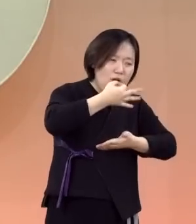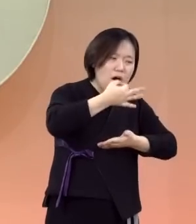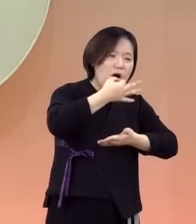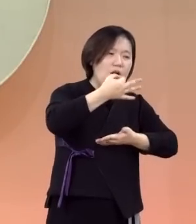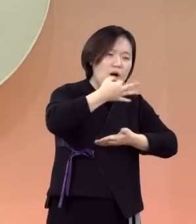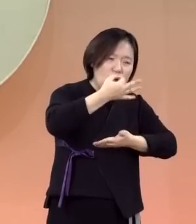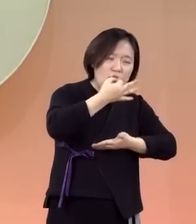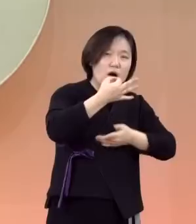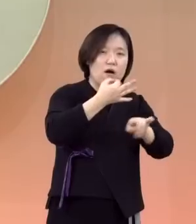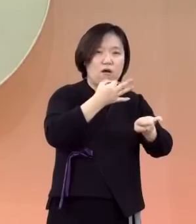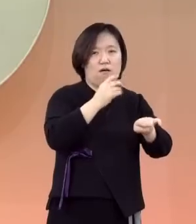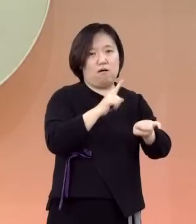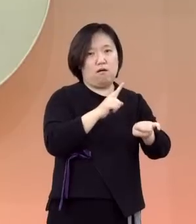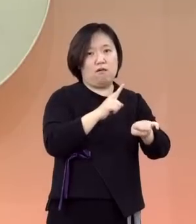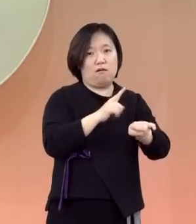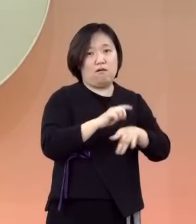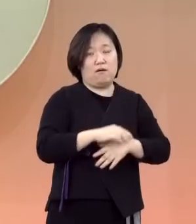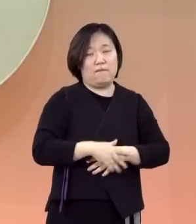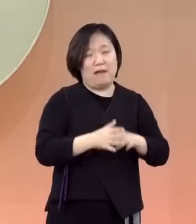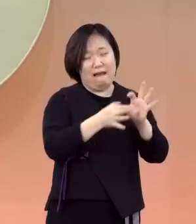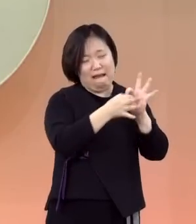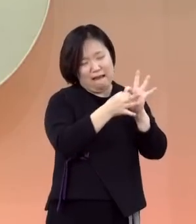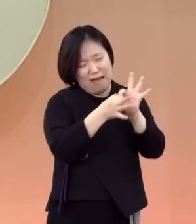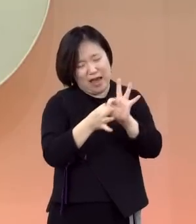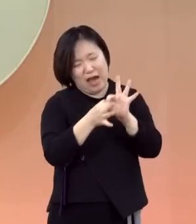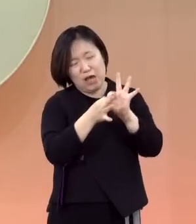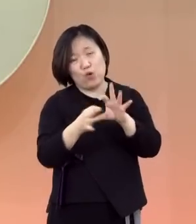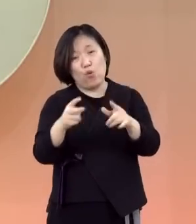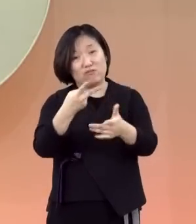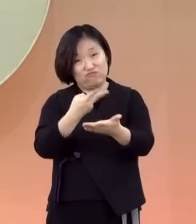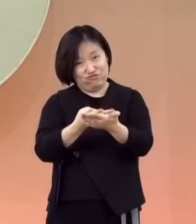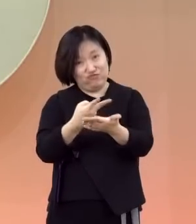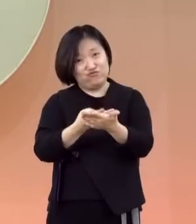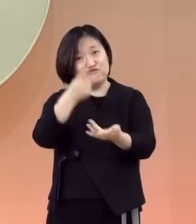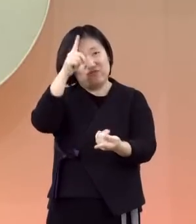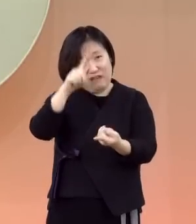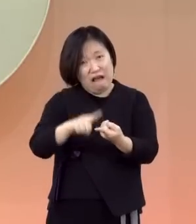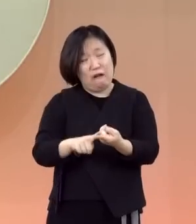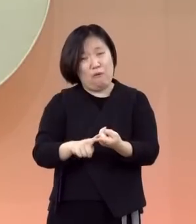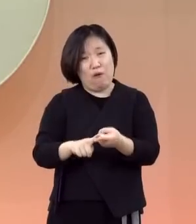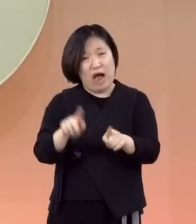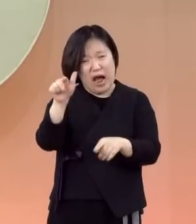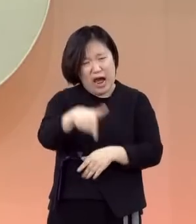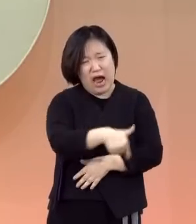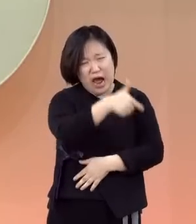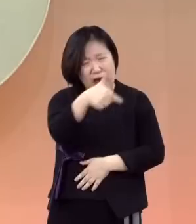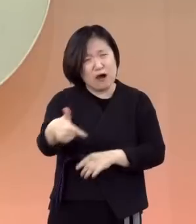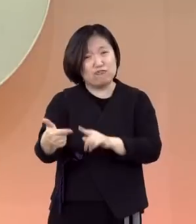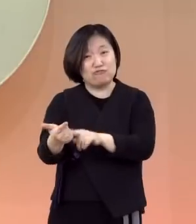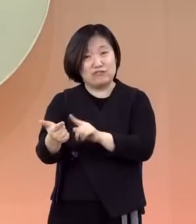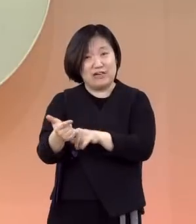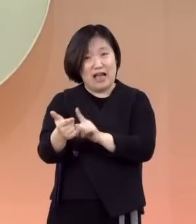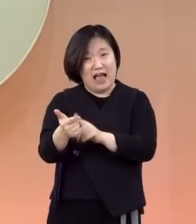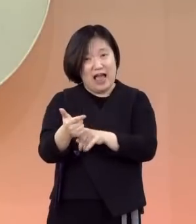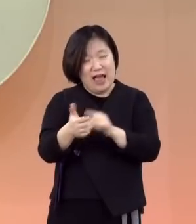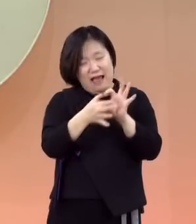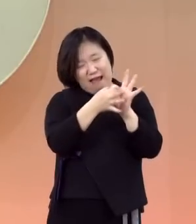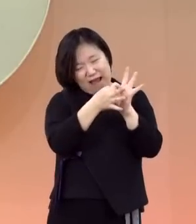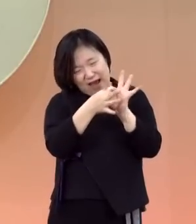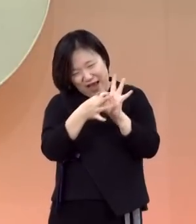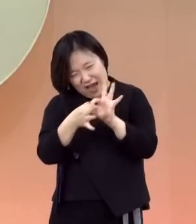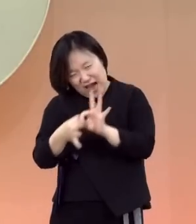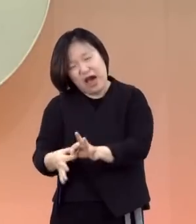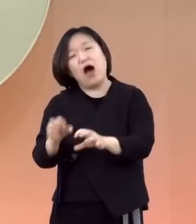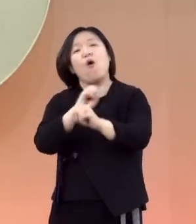잠에서깰때마다"관음보살,관음보살"을염송하고다시잠들었으며,또깨어날때마다 "관음보살, 관음보살"을염송하곤